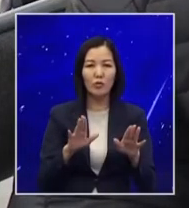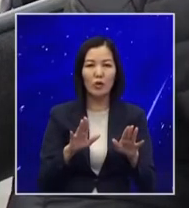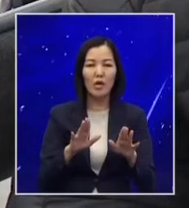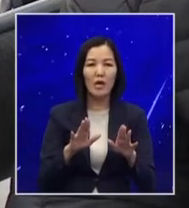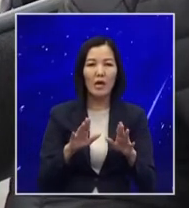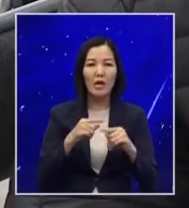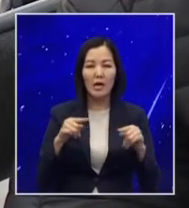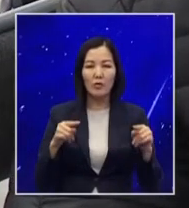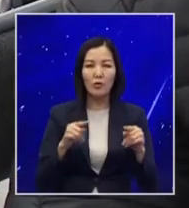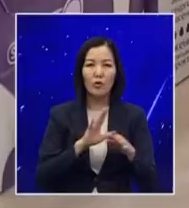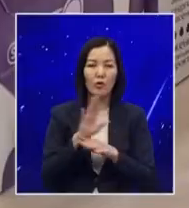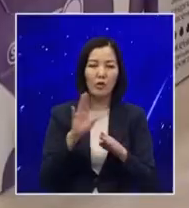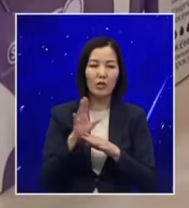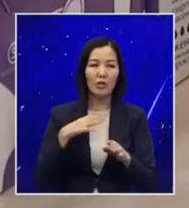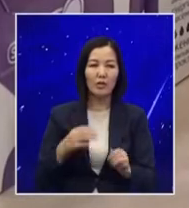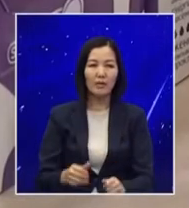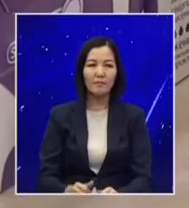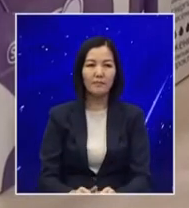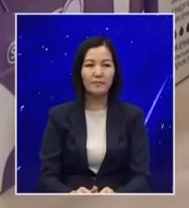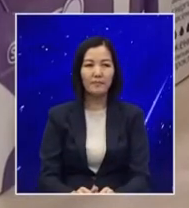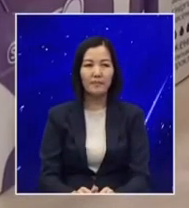Антисептикалық құралдарында шығарған.